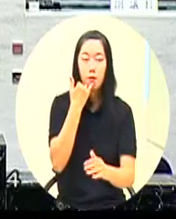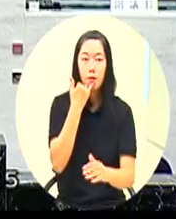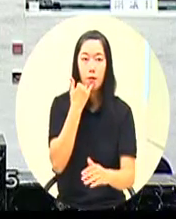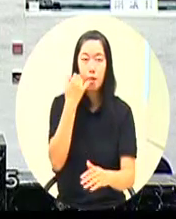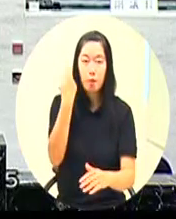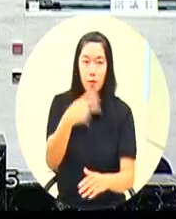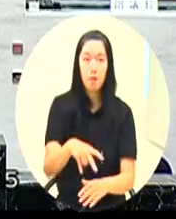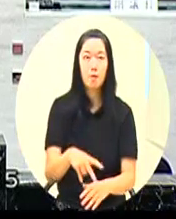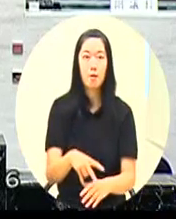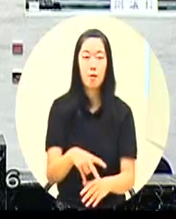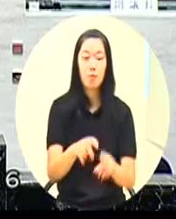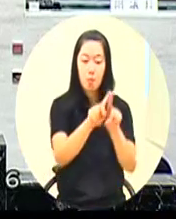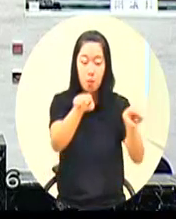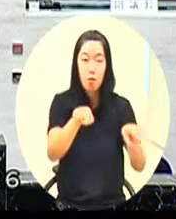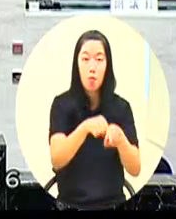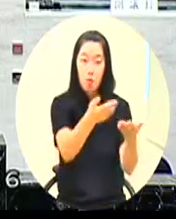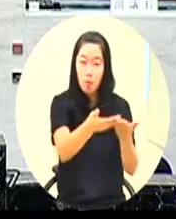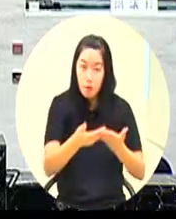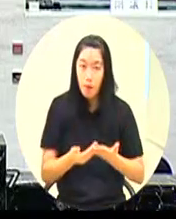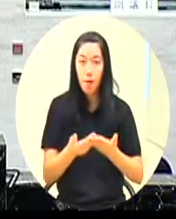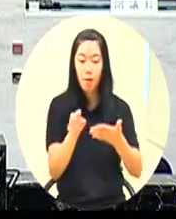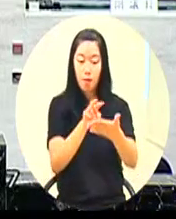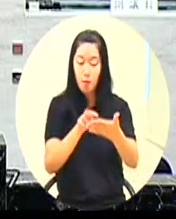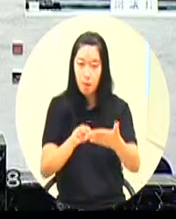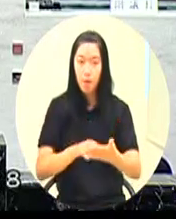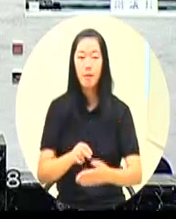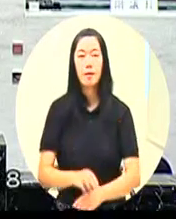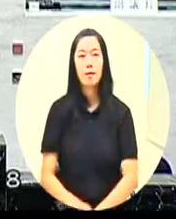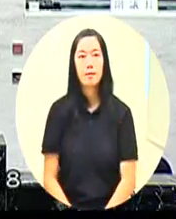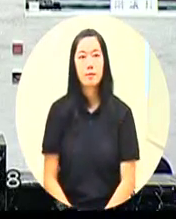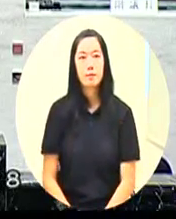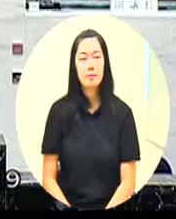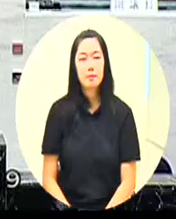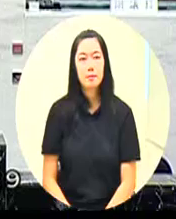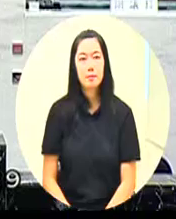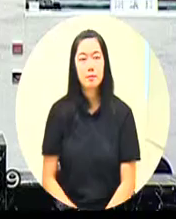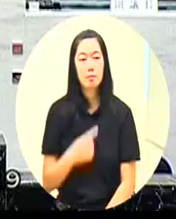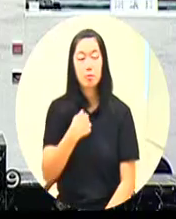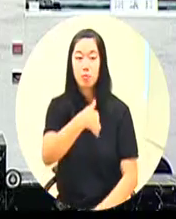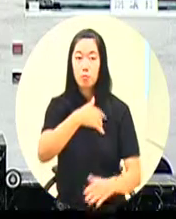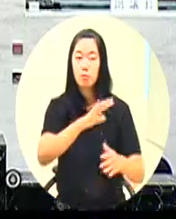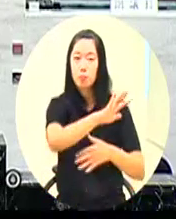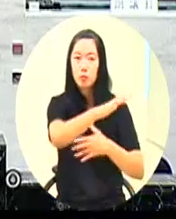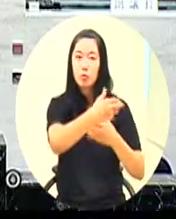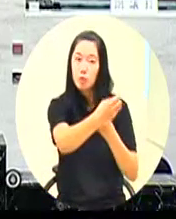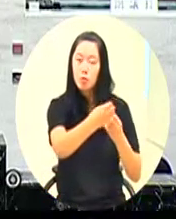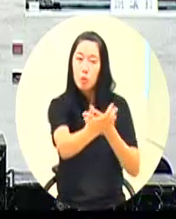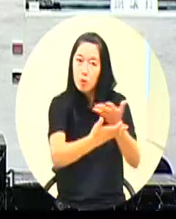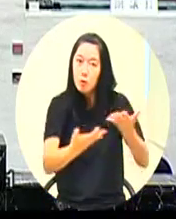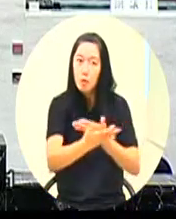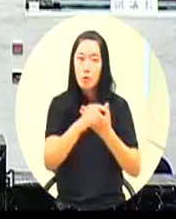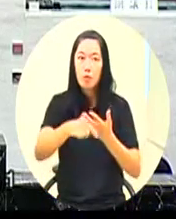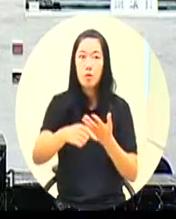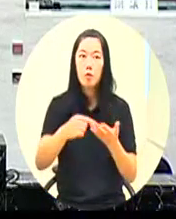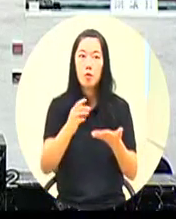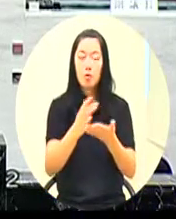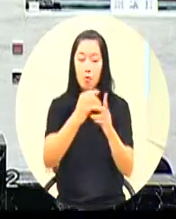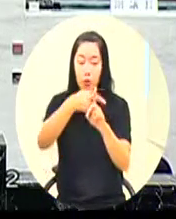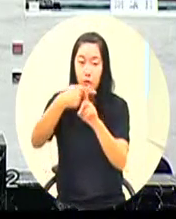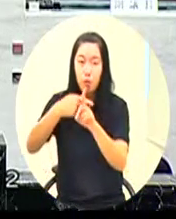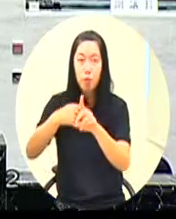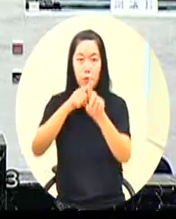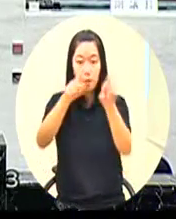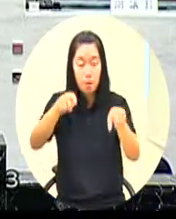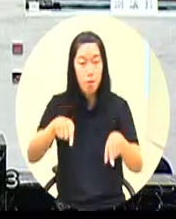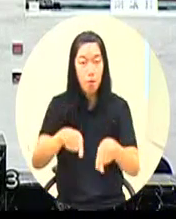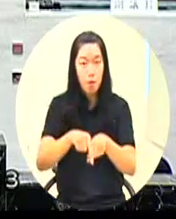跟他们索取，因为这个部分 我比较有一些跟他们互动，有了解这个量表其实非常的多，